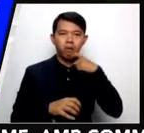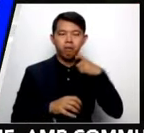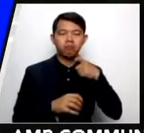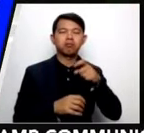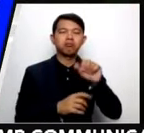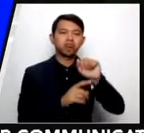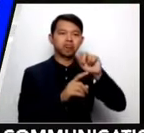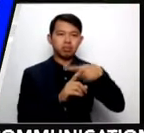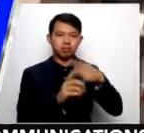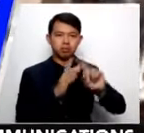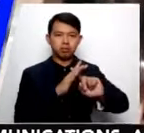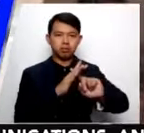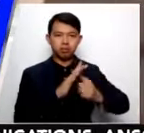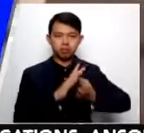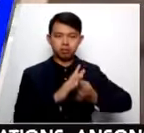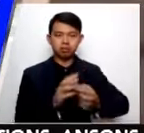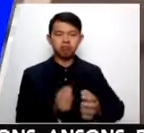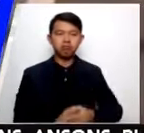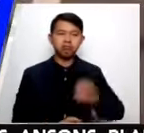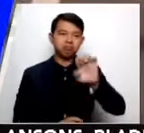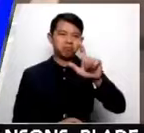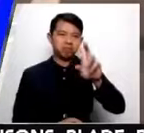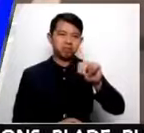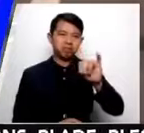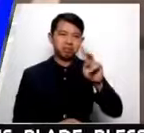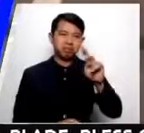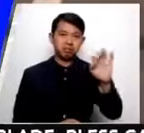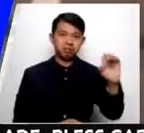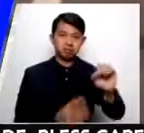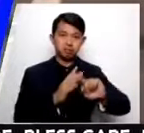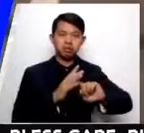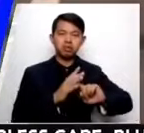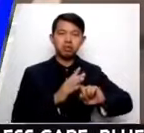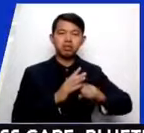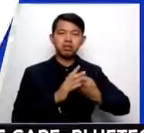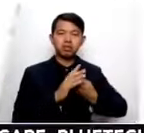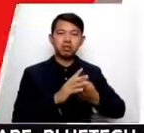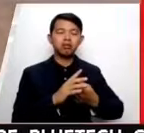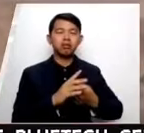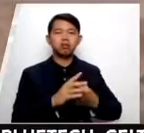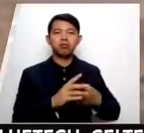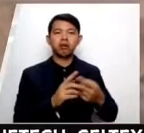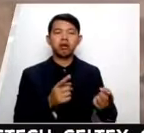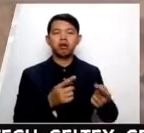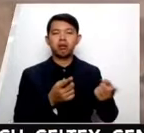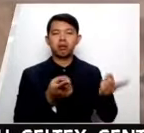Epekto ng El Nino mararamdaman pa hanggang Agosto ayon sa DOST.